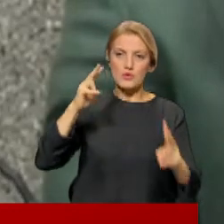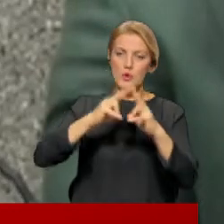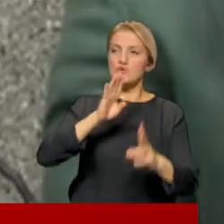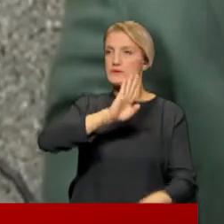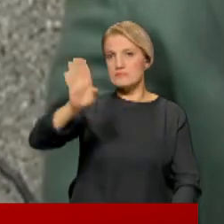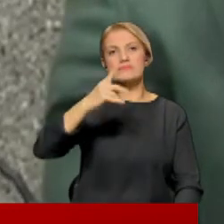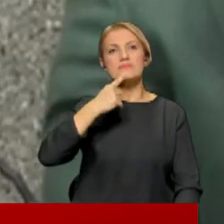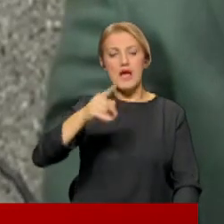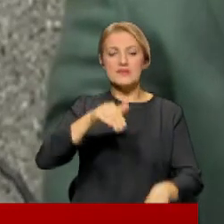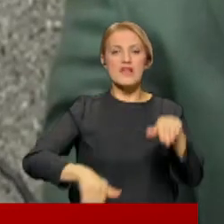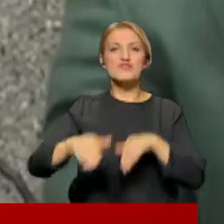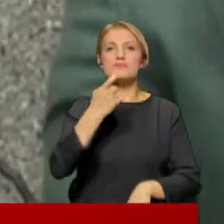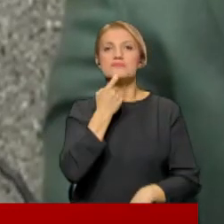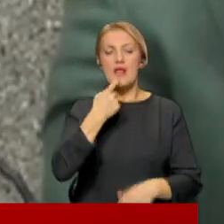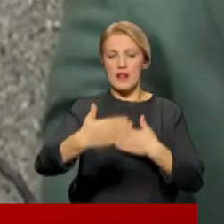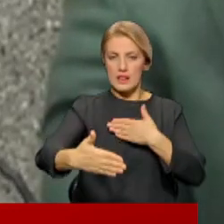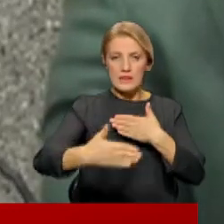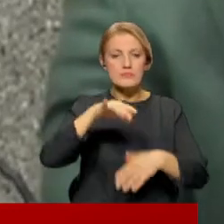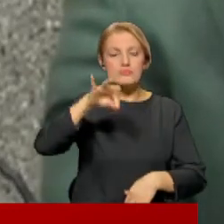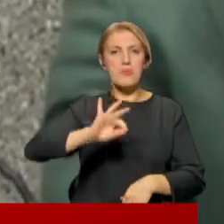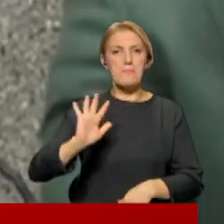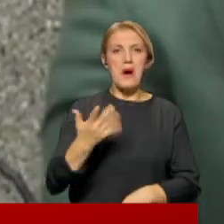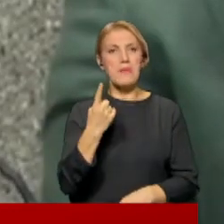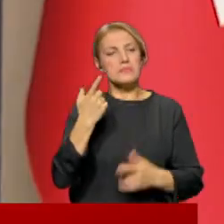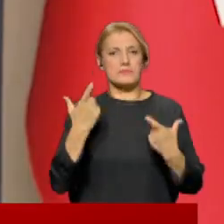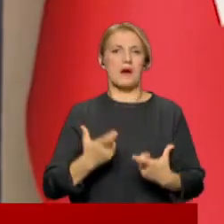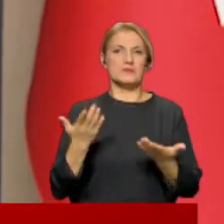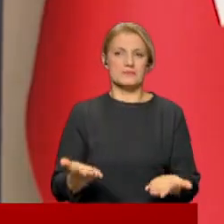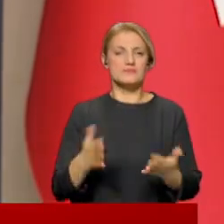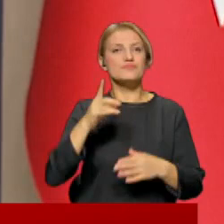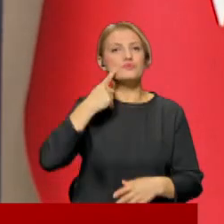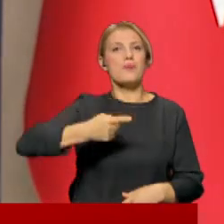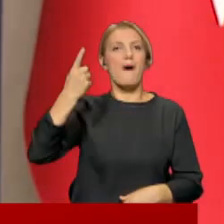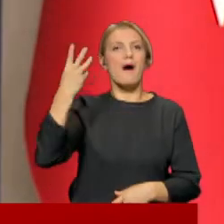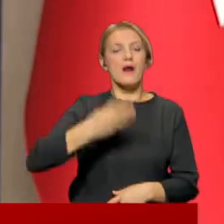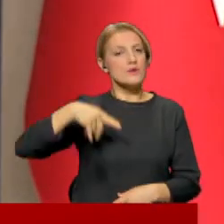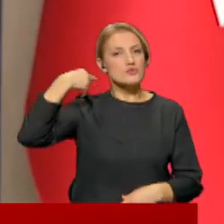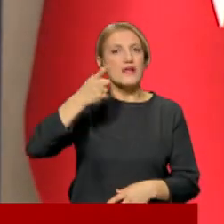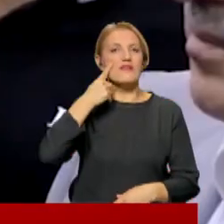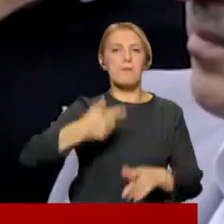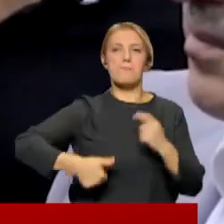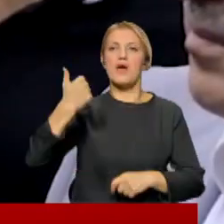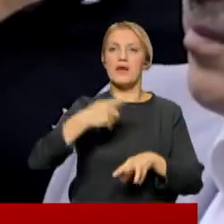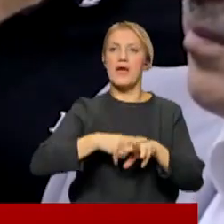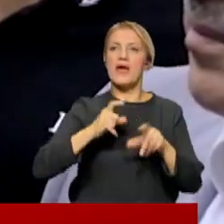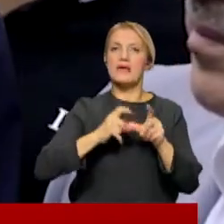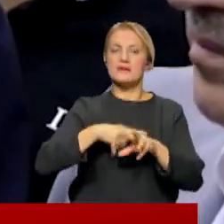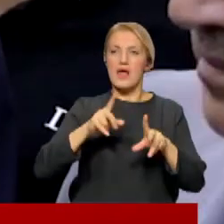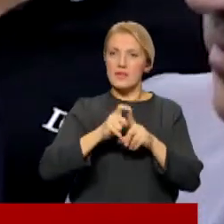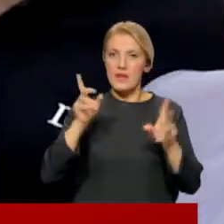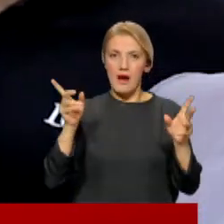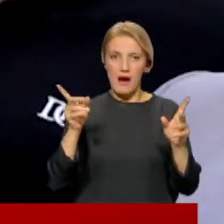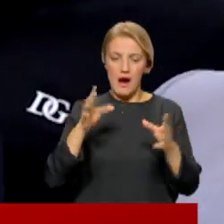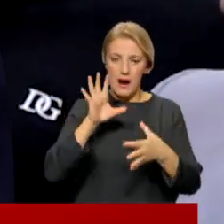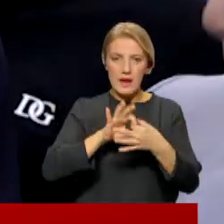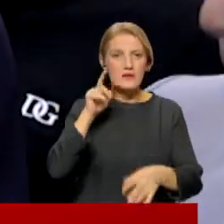görürsün diyenler seçim senesine gelince bugün başka bir noktaya geldi Cumhurbaşkanı Erdoğan'ın Suriye devlet başkanı Beşar esad'la ilgili